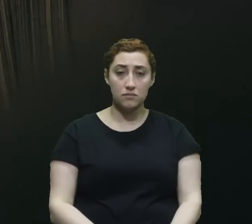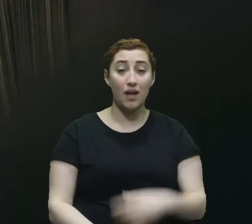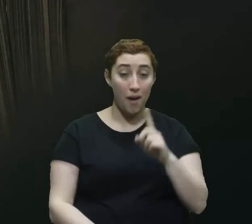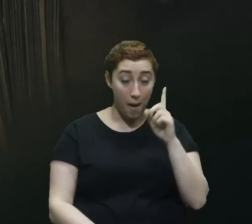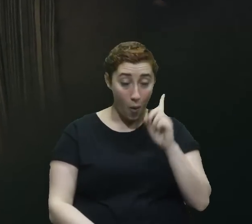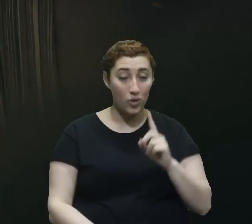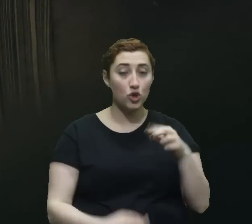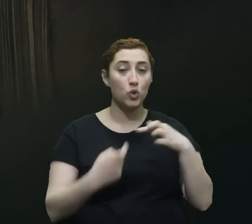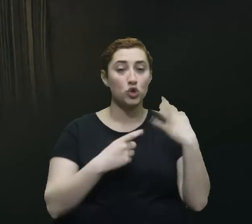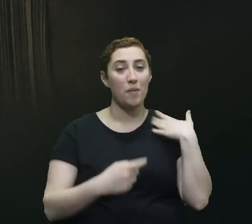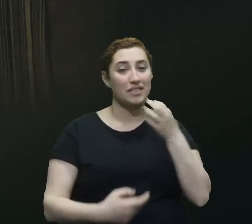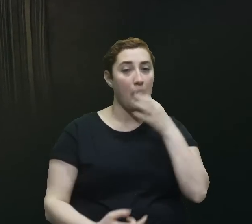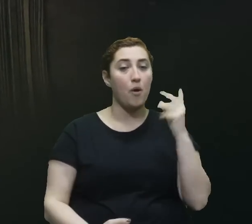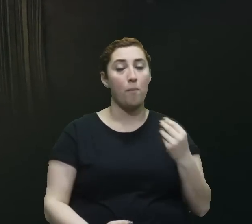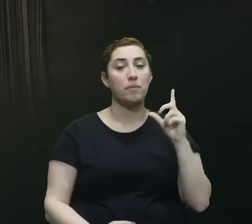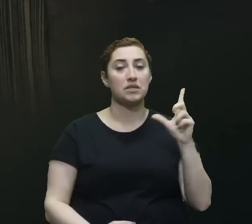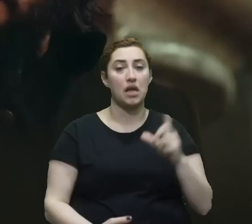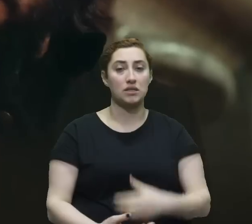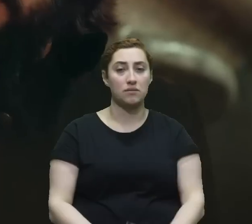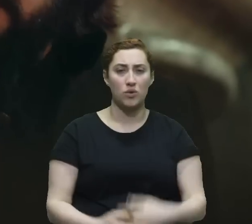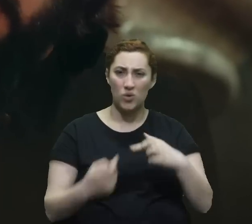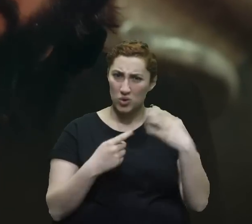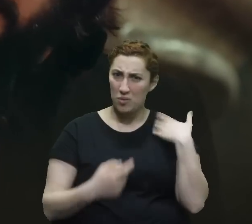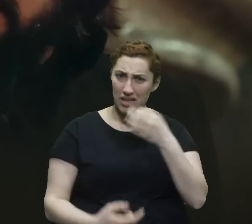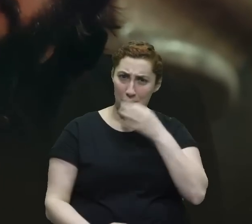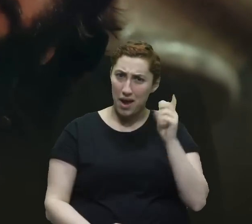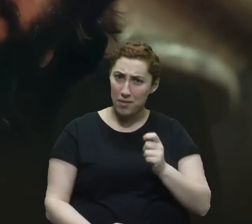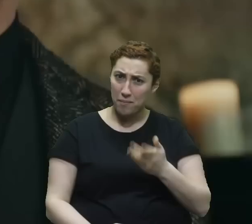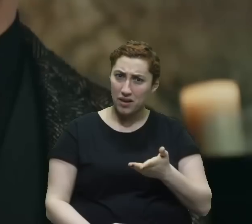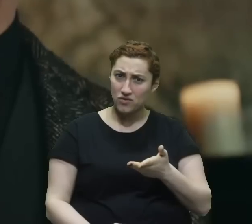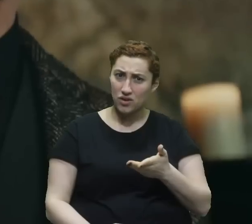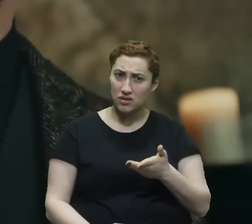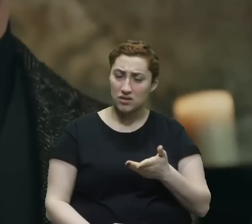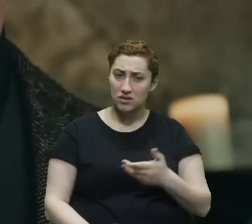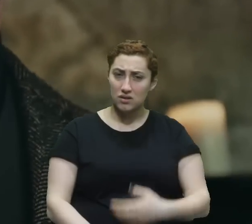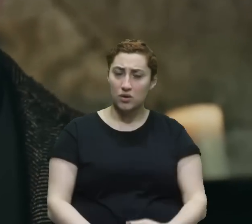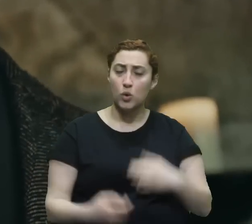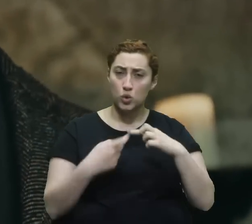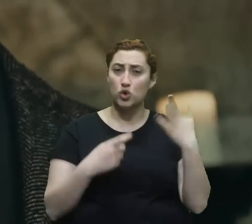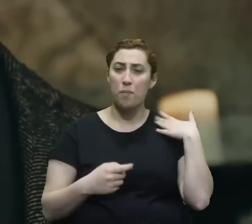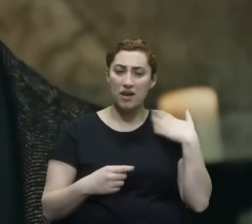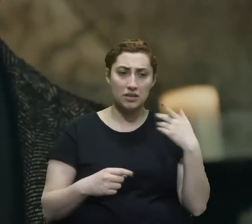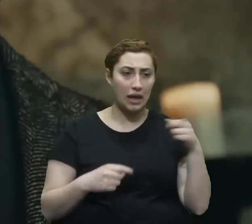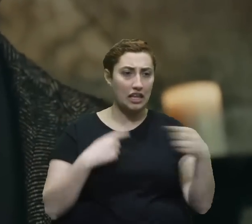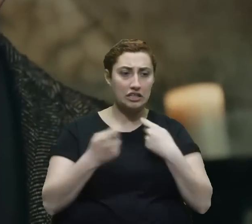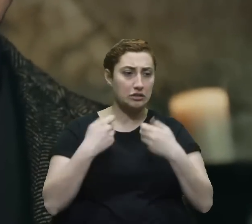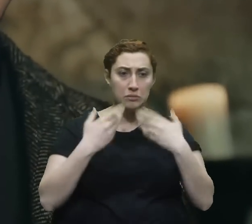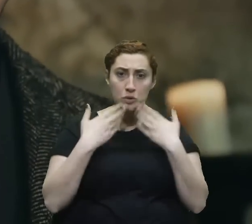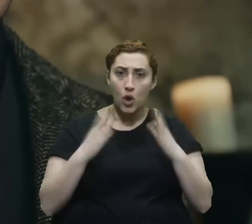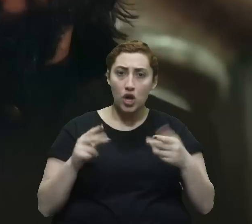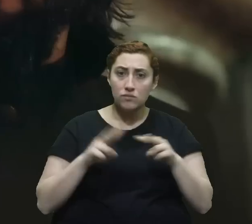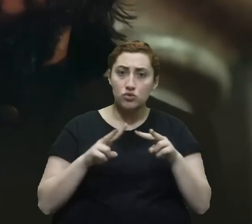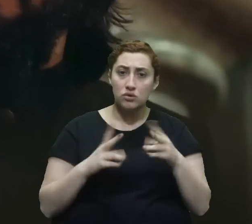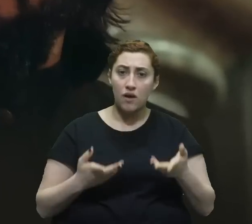Ama öncesinde Rüştü Paşa'ya bir haber yollamamız gerek. Rüştü Paşa'ya haber mi yollayacağız? Rüştü Paşa'yla ne işimiz olur ki bizim be